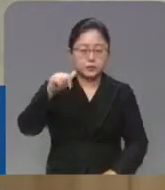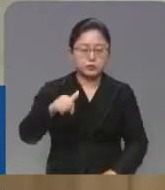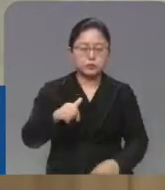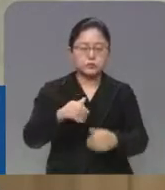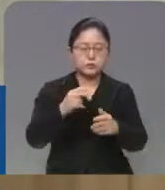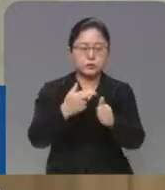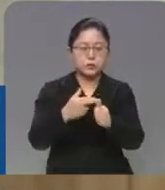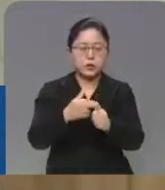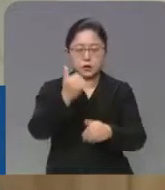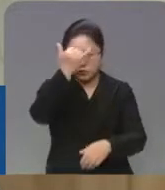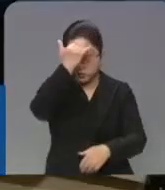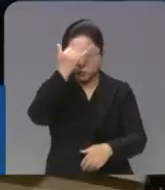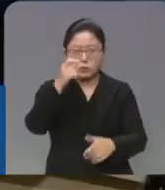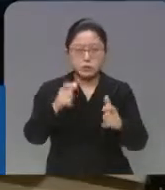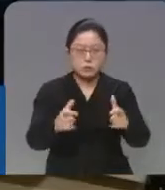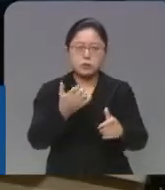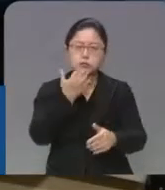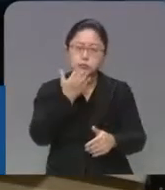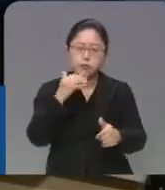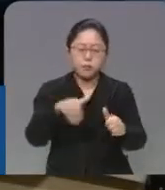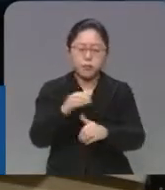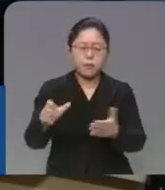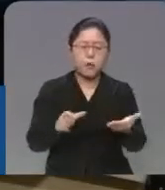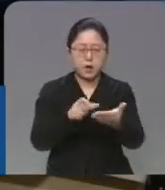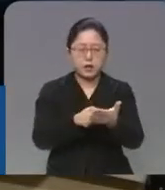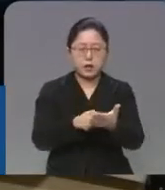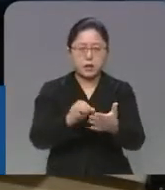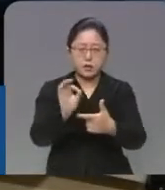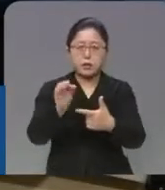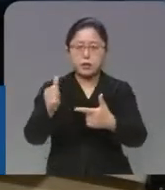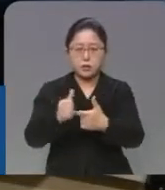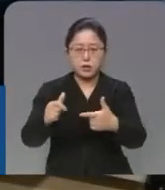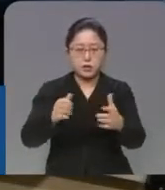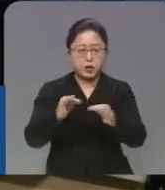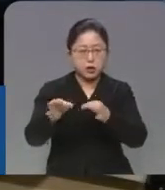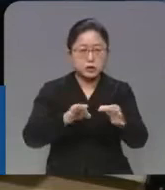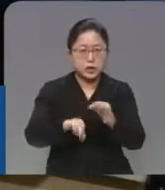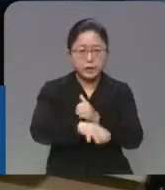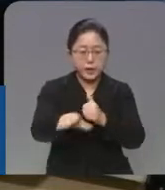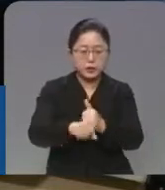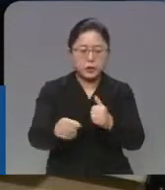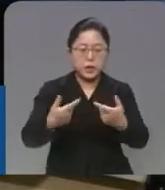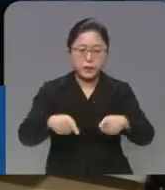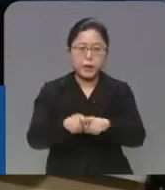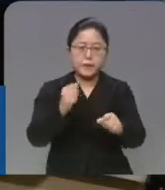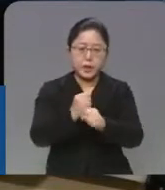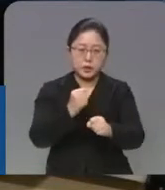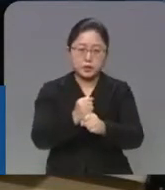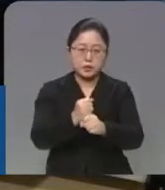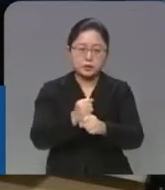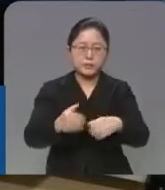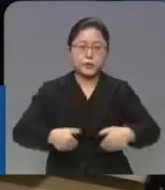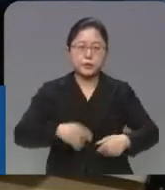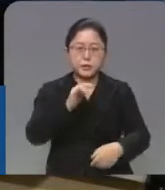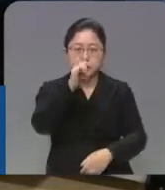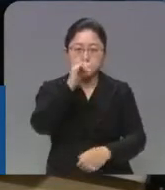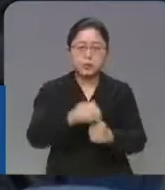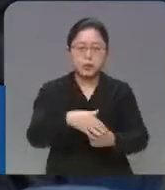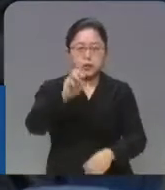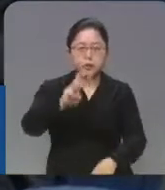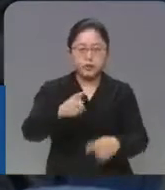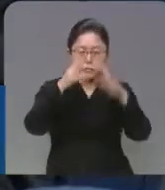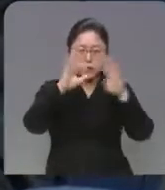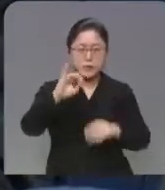교수는 충청권도 수도권 하되는 상황에서 영호남이 경제벨트를 공동으로 구상해 대응할 필요가 있다고 주장했고